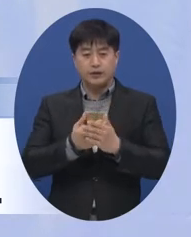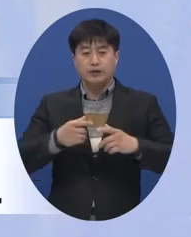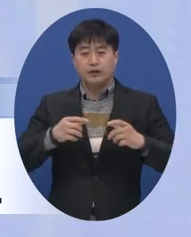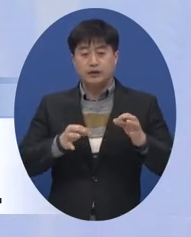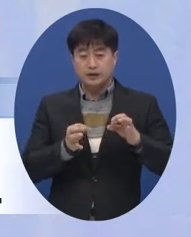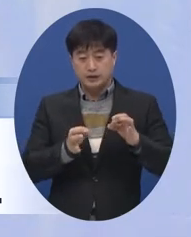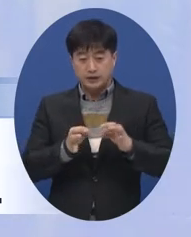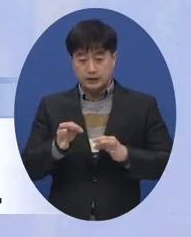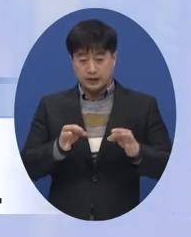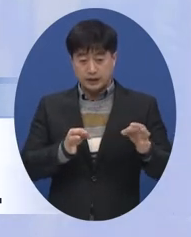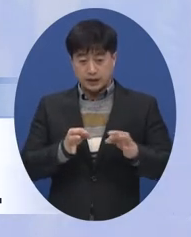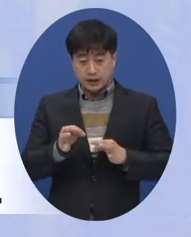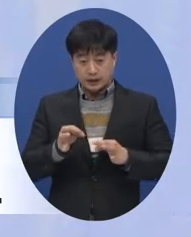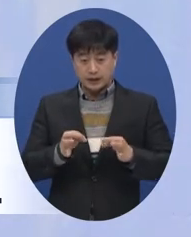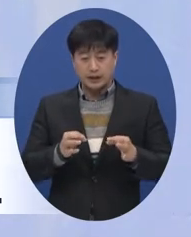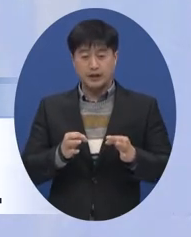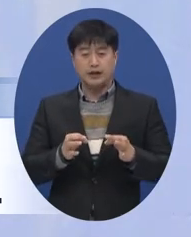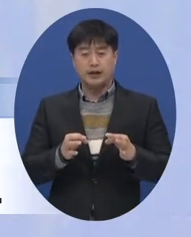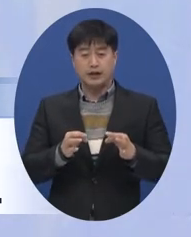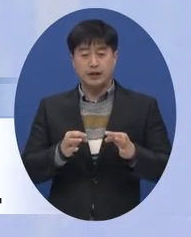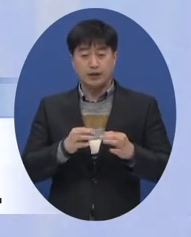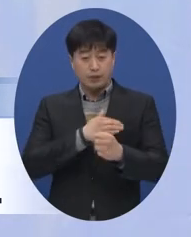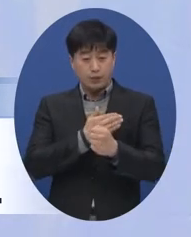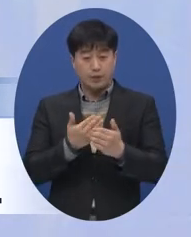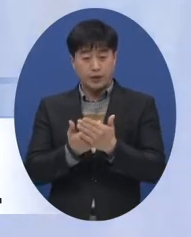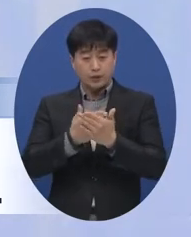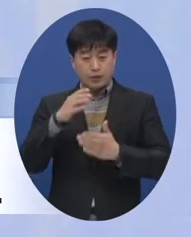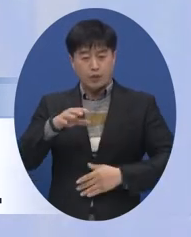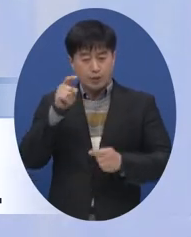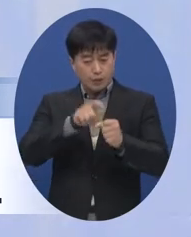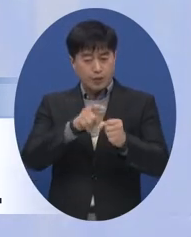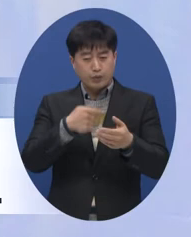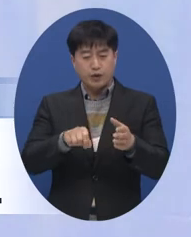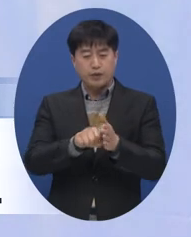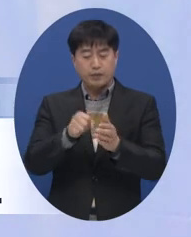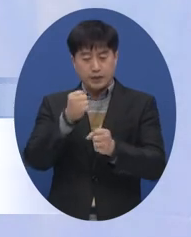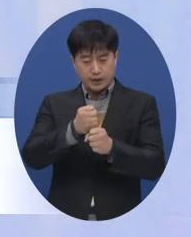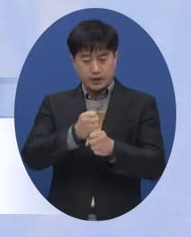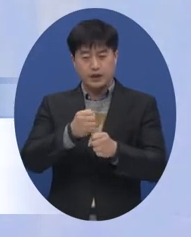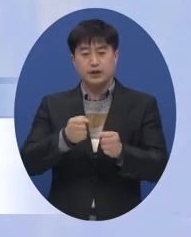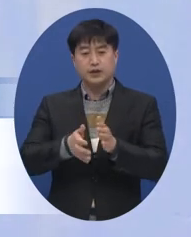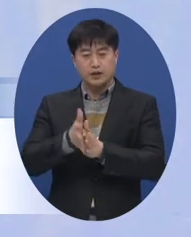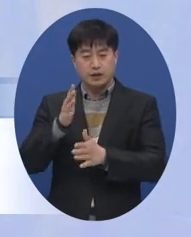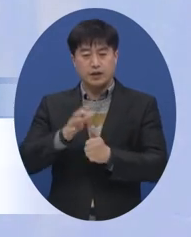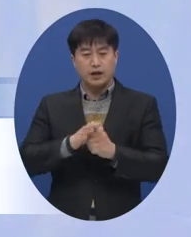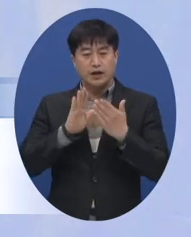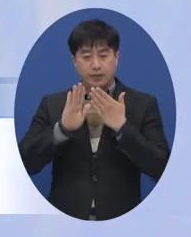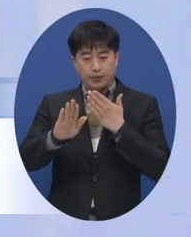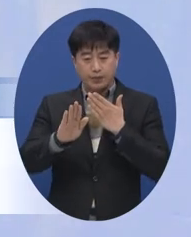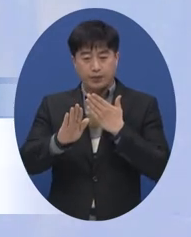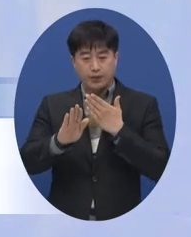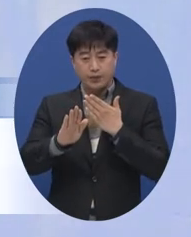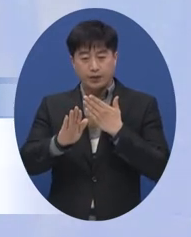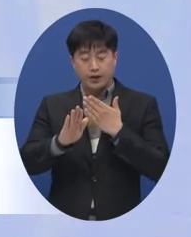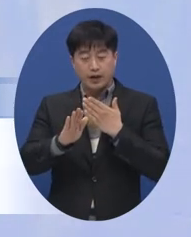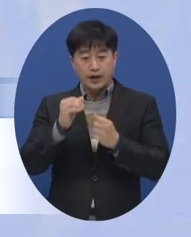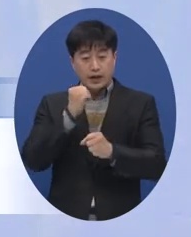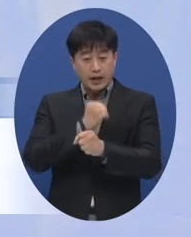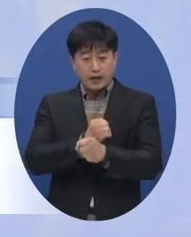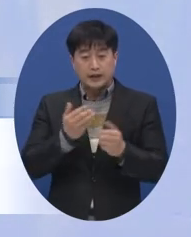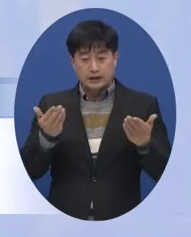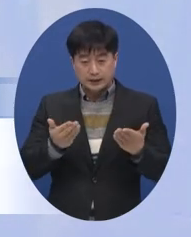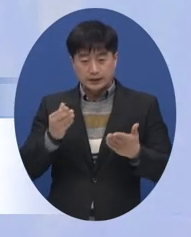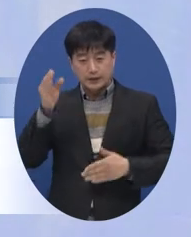활성화인데, 시장상권진흥원은 그 목표를 위해서 일부러 만든 기관입니다. 저희가 앞으로 해야 될